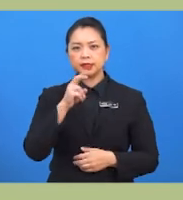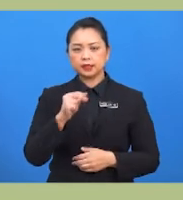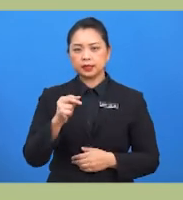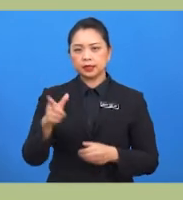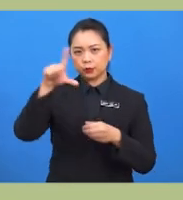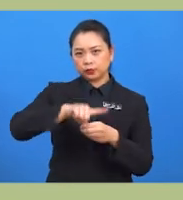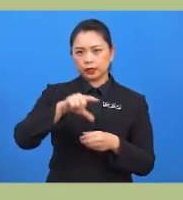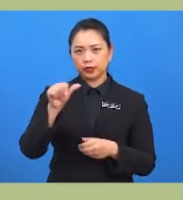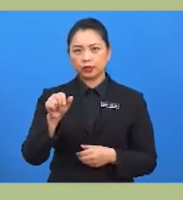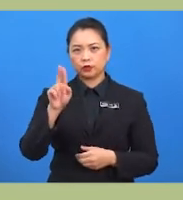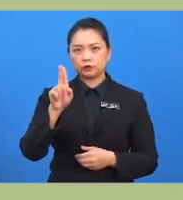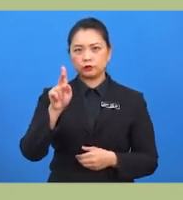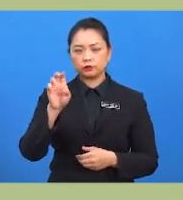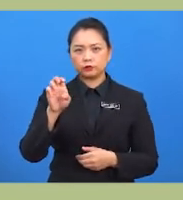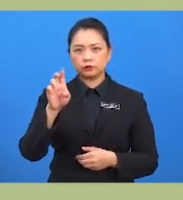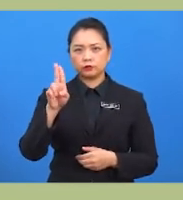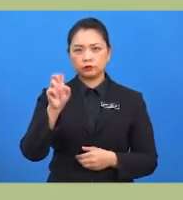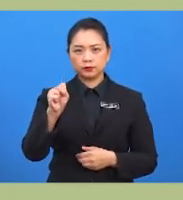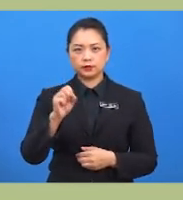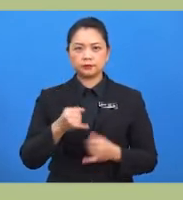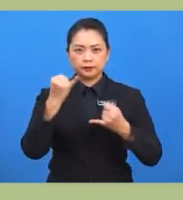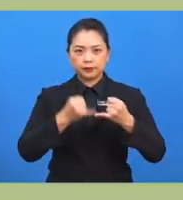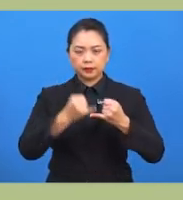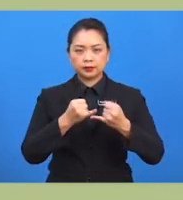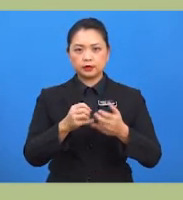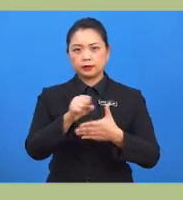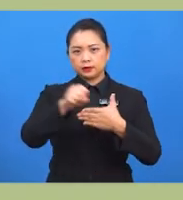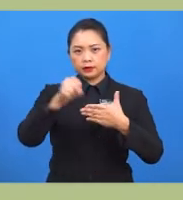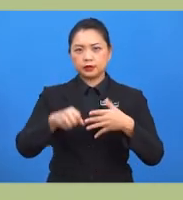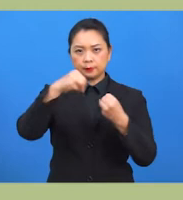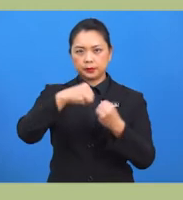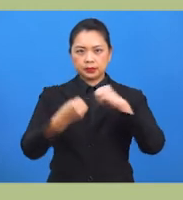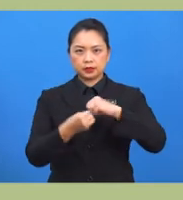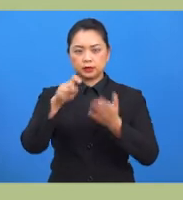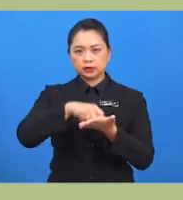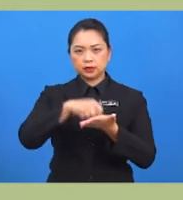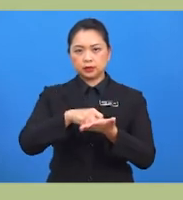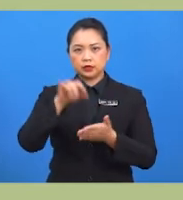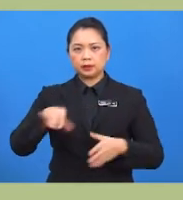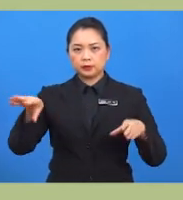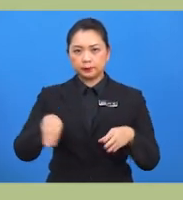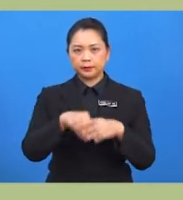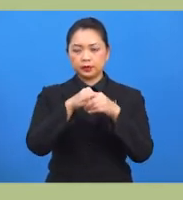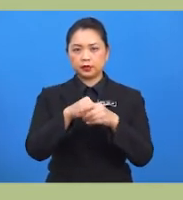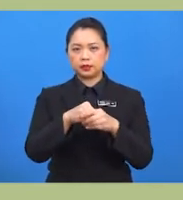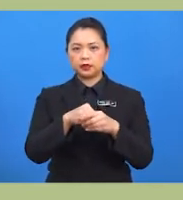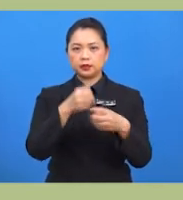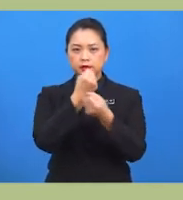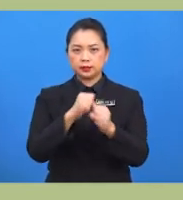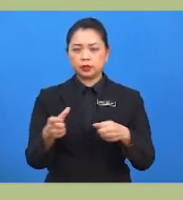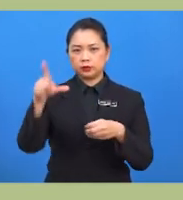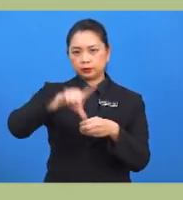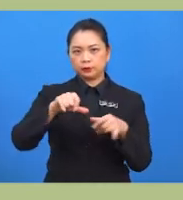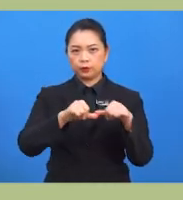larutan ekues dan yang terakhir menyelesaikan masalah perhitungan yang melibatkan